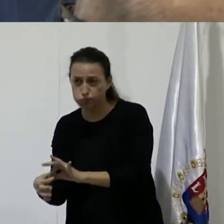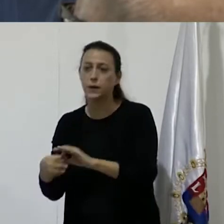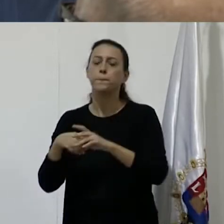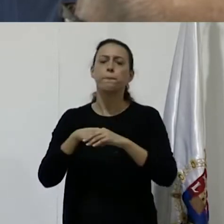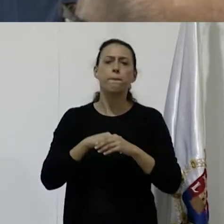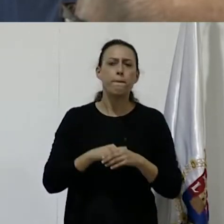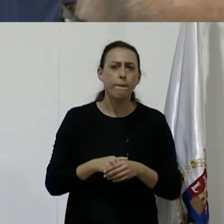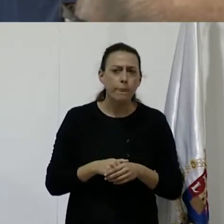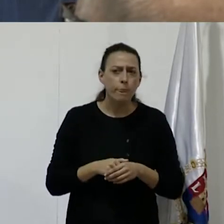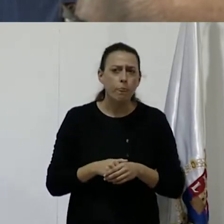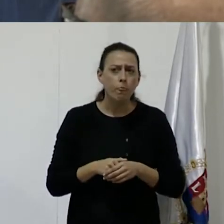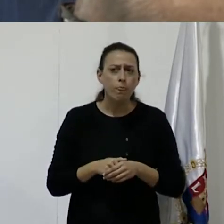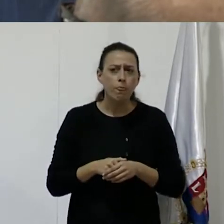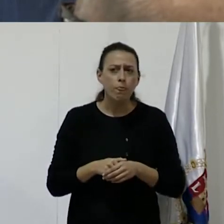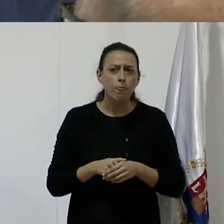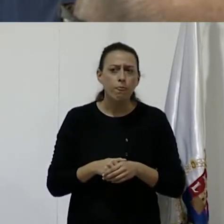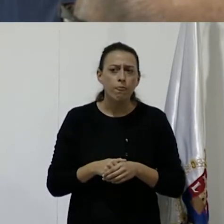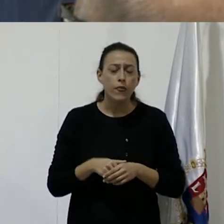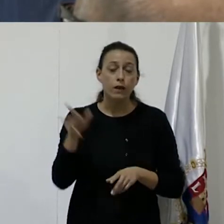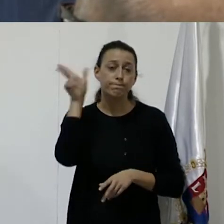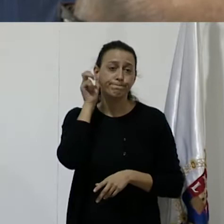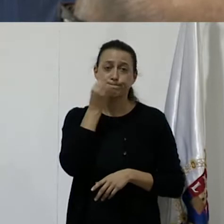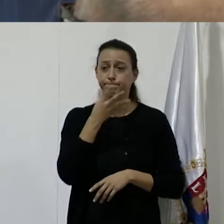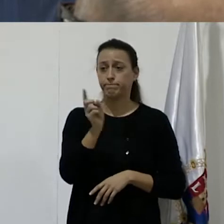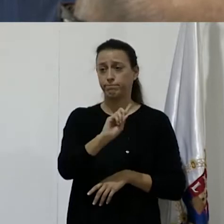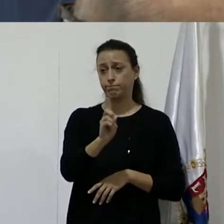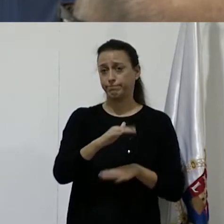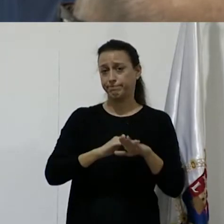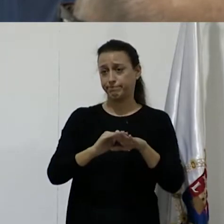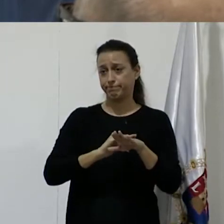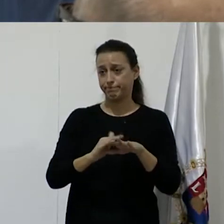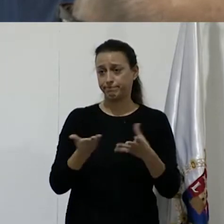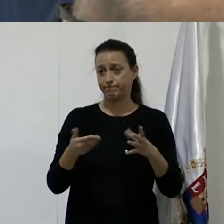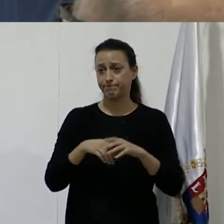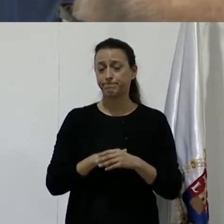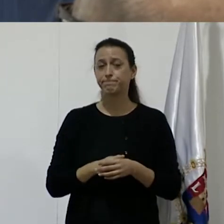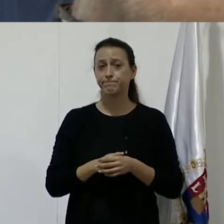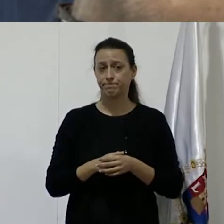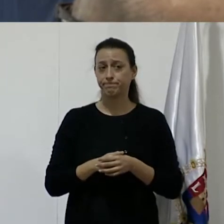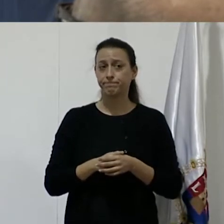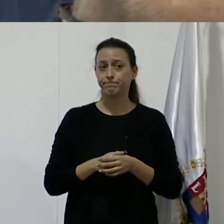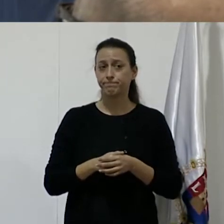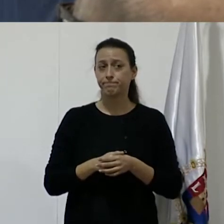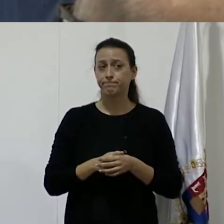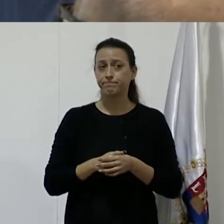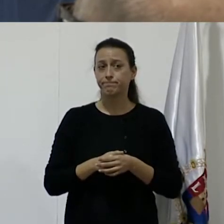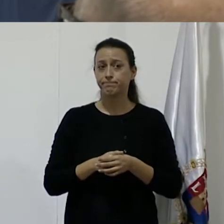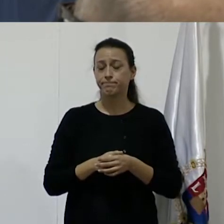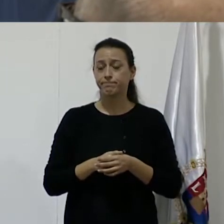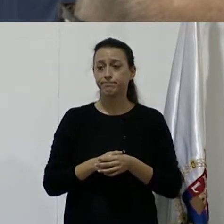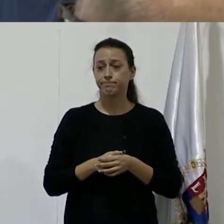orígens fins que les avantguardes històriques van descompondre la realitat captada pels sentits en els elements